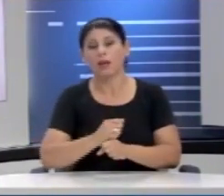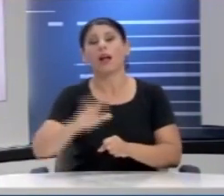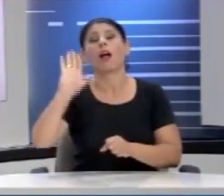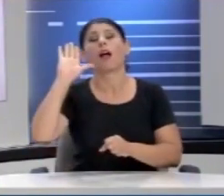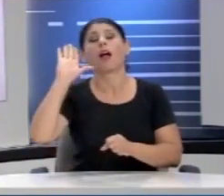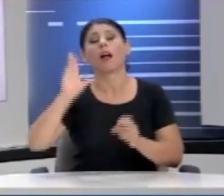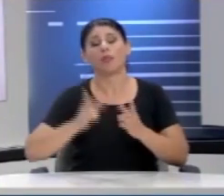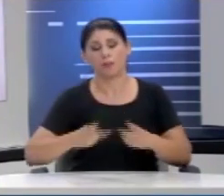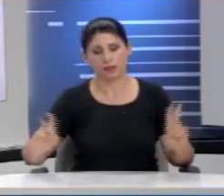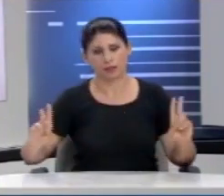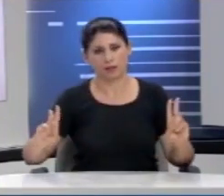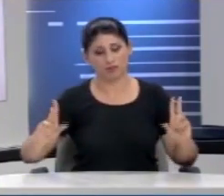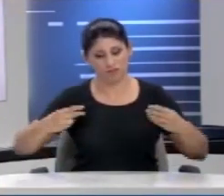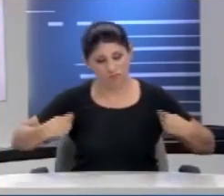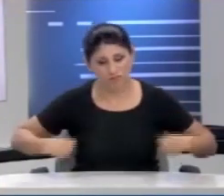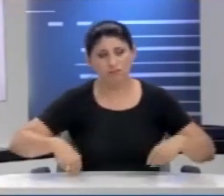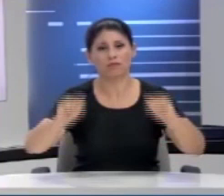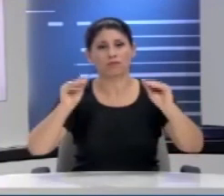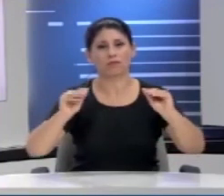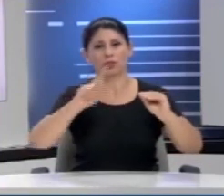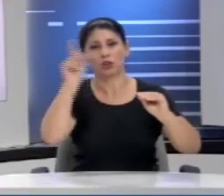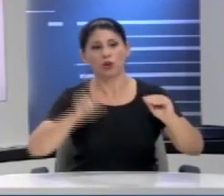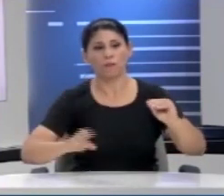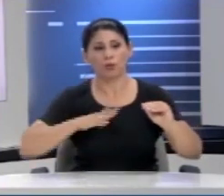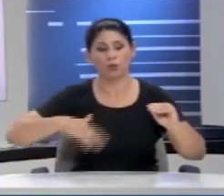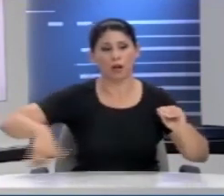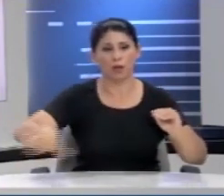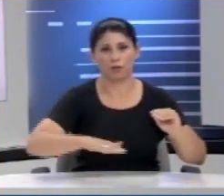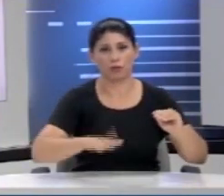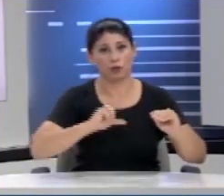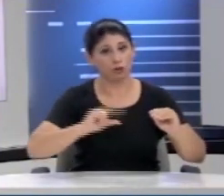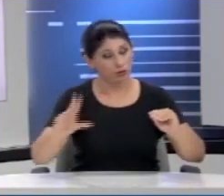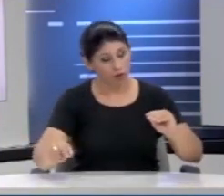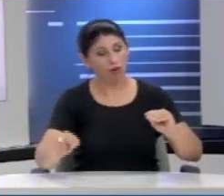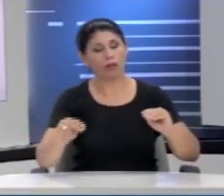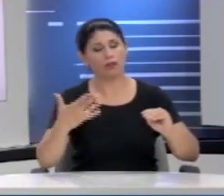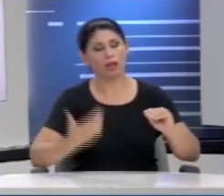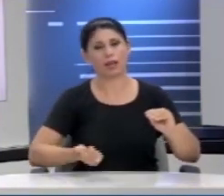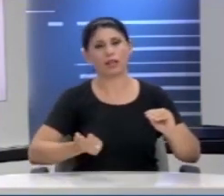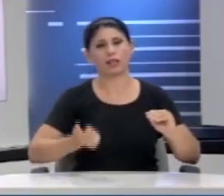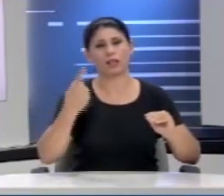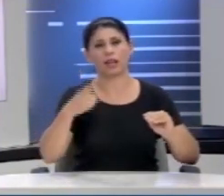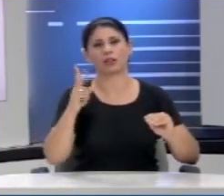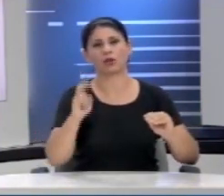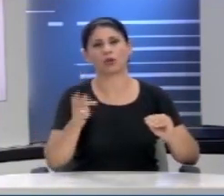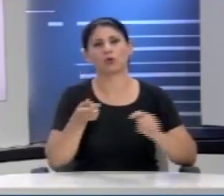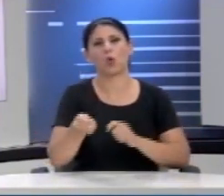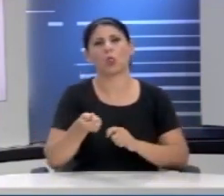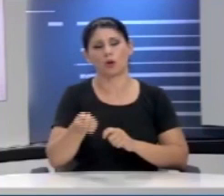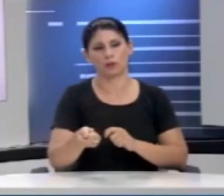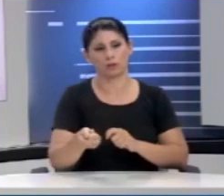θα επιτρέψουμε να βγάλετε στο σφυρί το βιος του λαού μας. Το ίδιο πρόσημο έχουν και οι 120